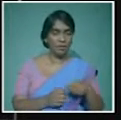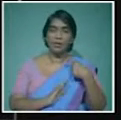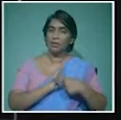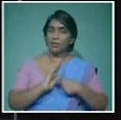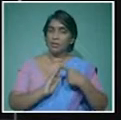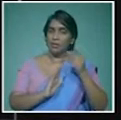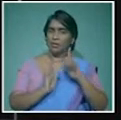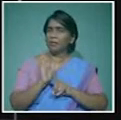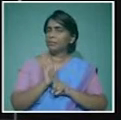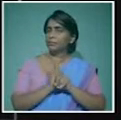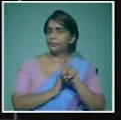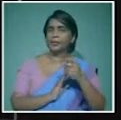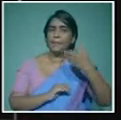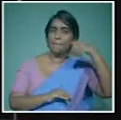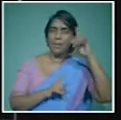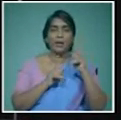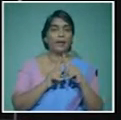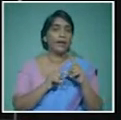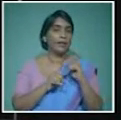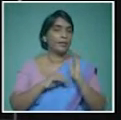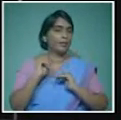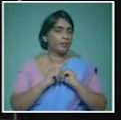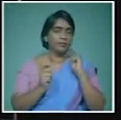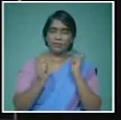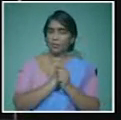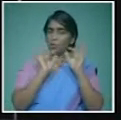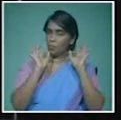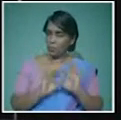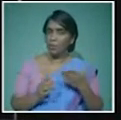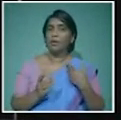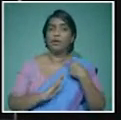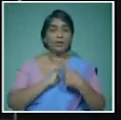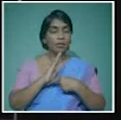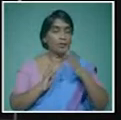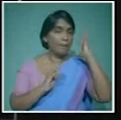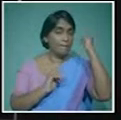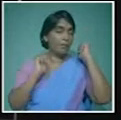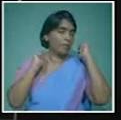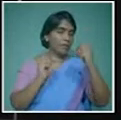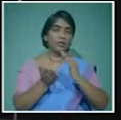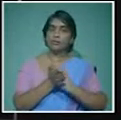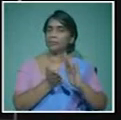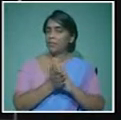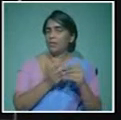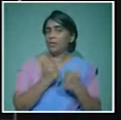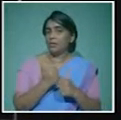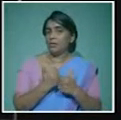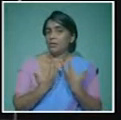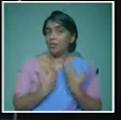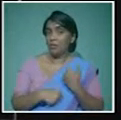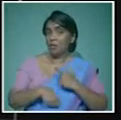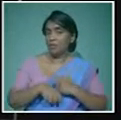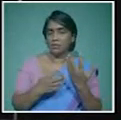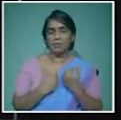රටේ තියෙන යල් පැනපු පරණ අධ්‍යාපන ක්‍රමවේදය වෙනස් නොකොට මේ රටේ ඵලදායි සේවාවක් හදන්න අපිට ලැබෙන